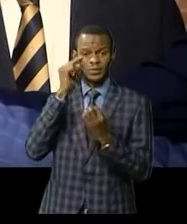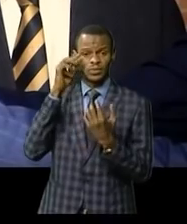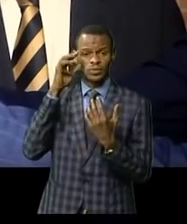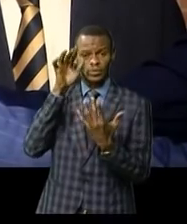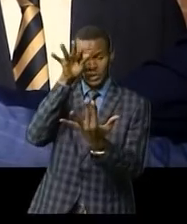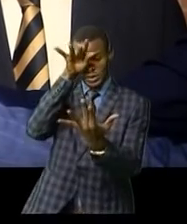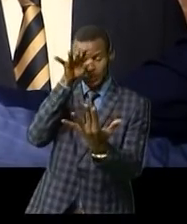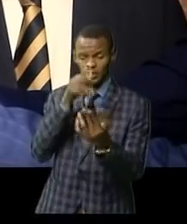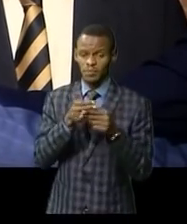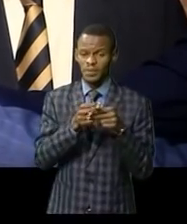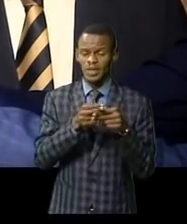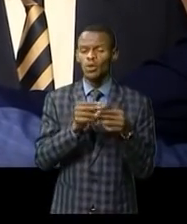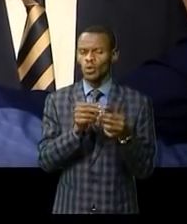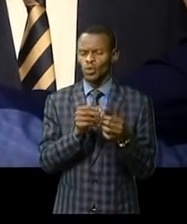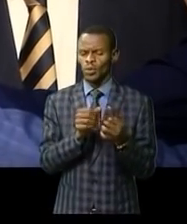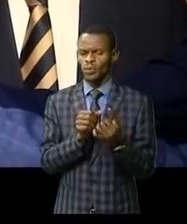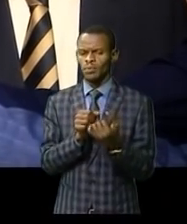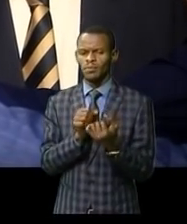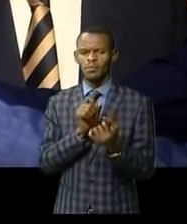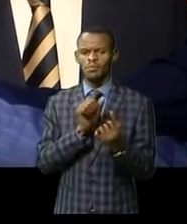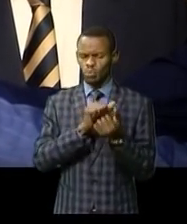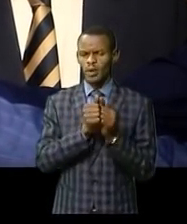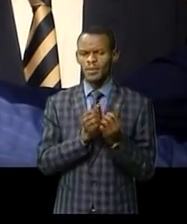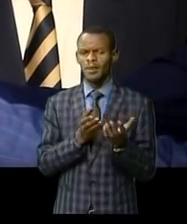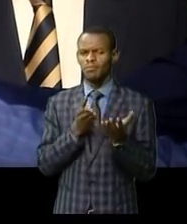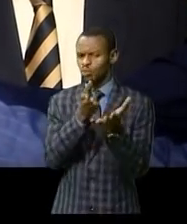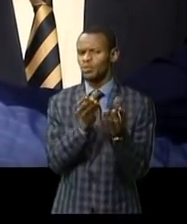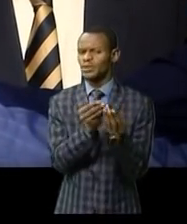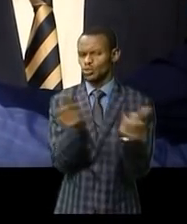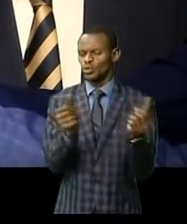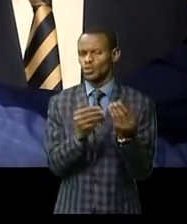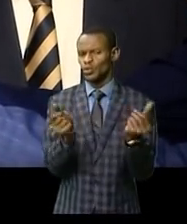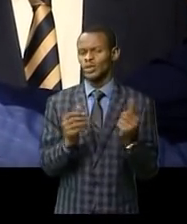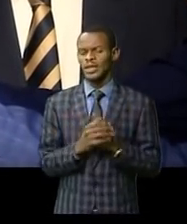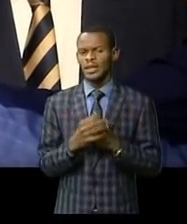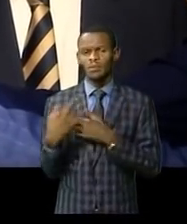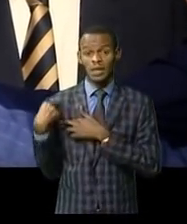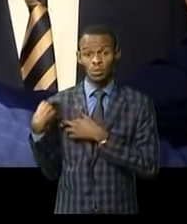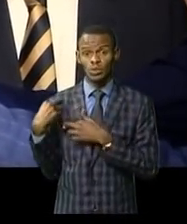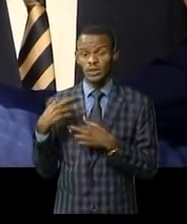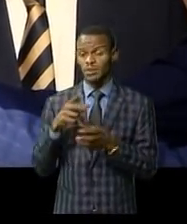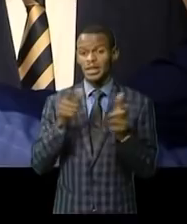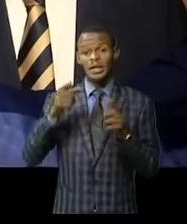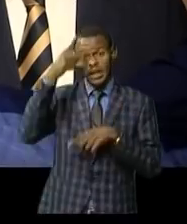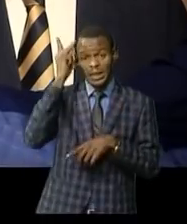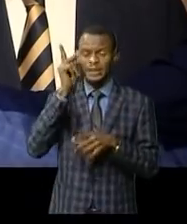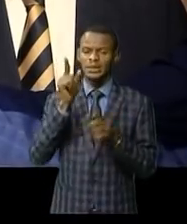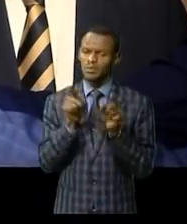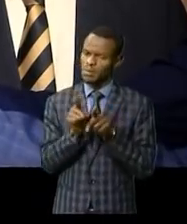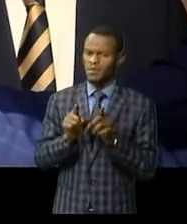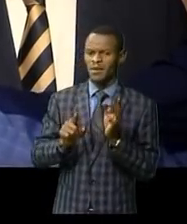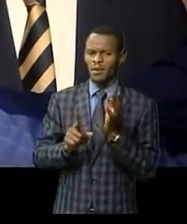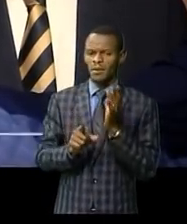nous serons bien attendus par et nos pères du Grand Kasaï et par le premier